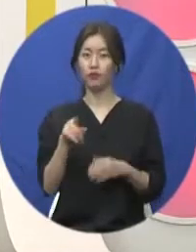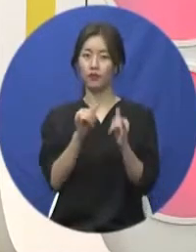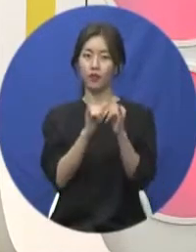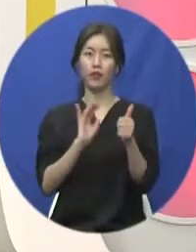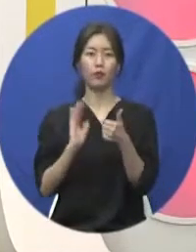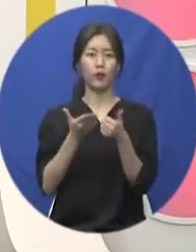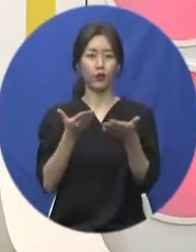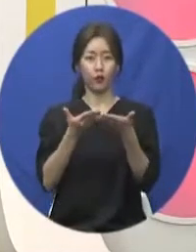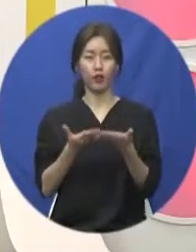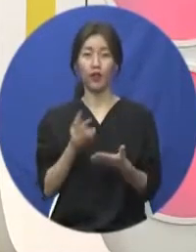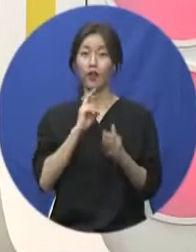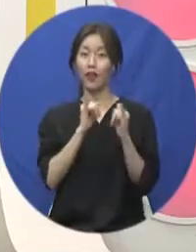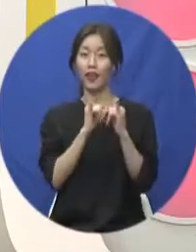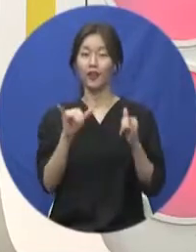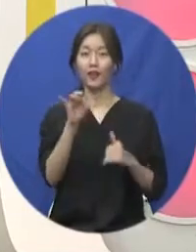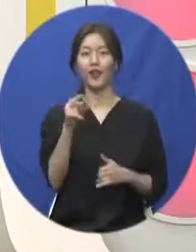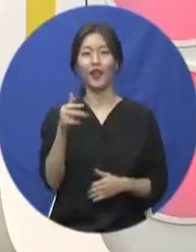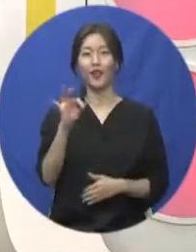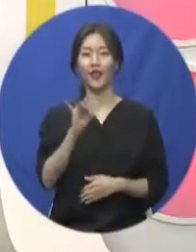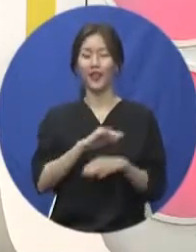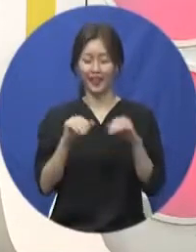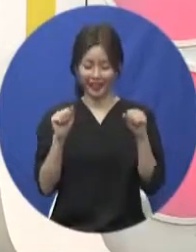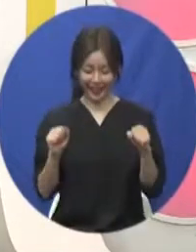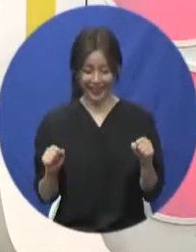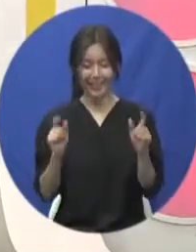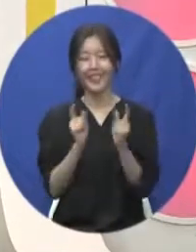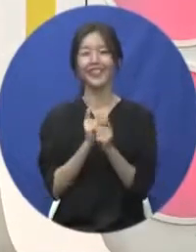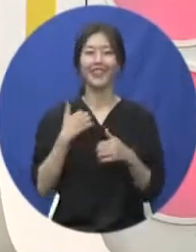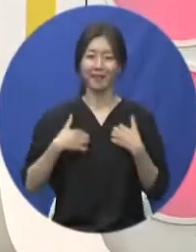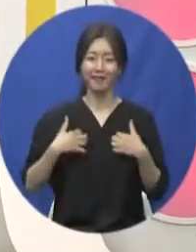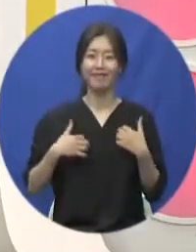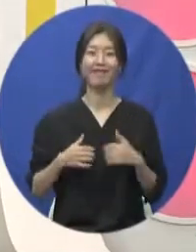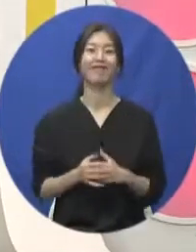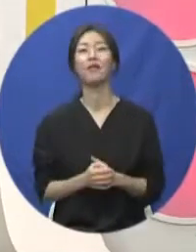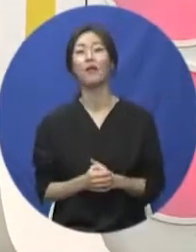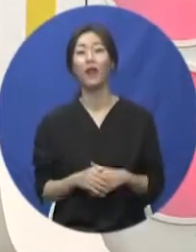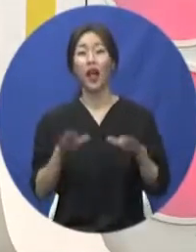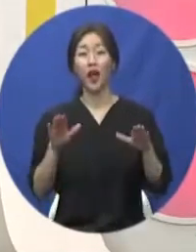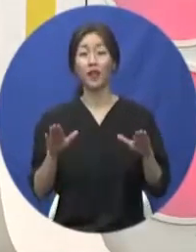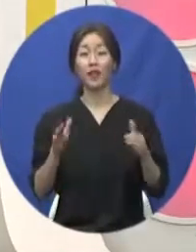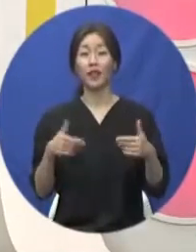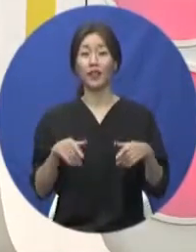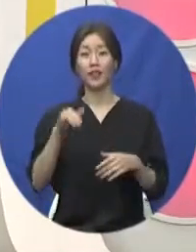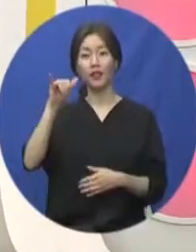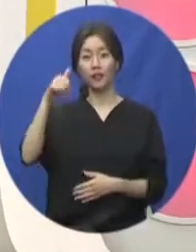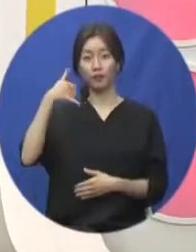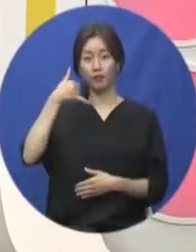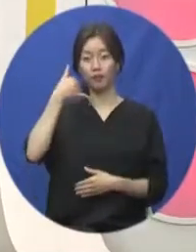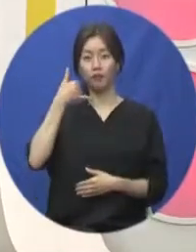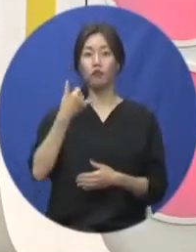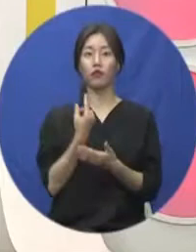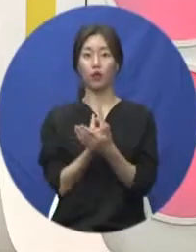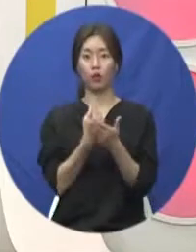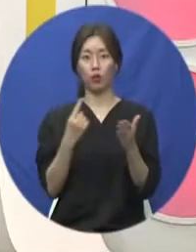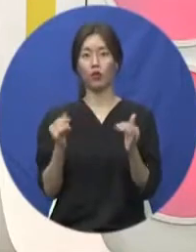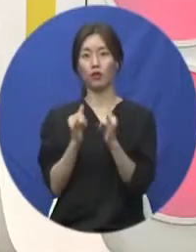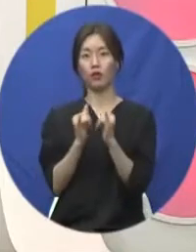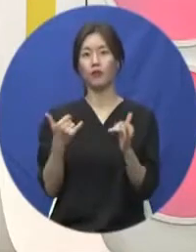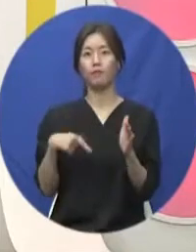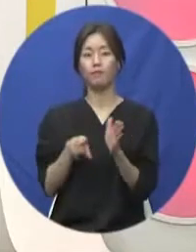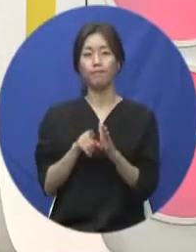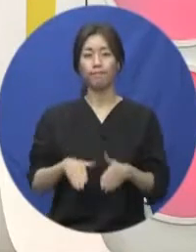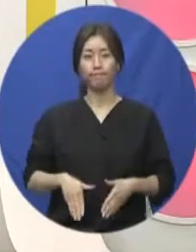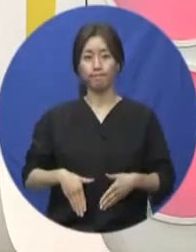열심히 부르고 있는 가수 여정인입니다. 여러분 반갑습니다. 반갑습니다. 네, 오늘도요 전화 한 통으로 한 소외된